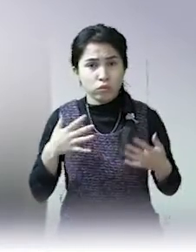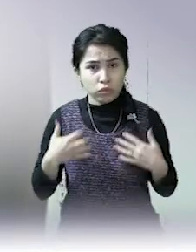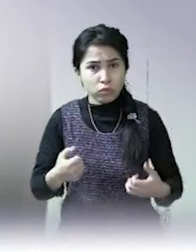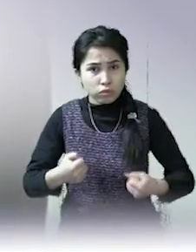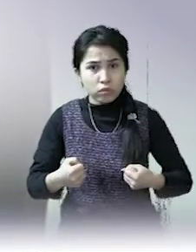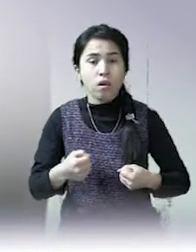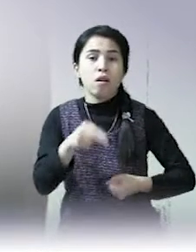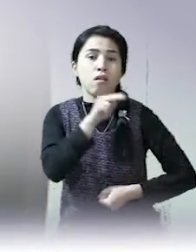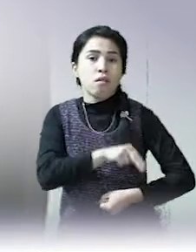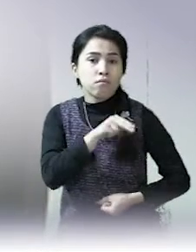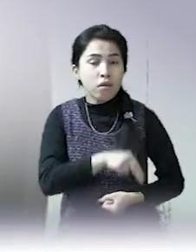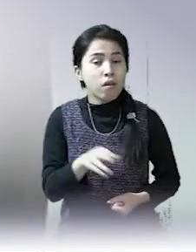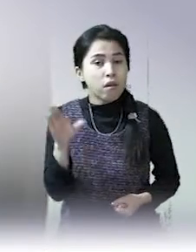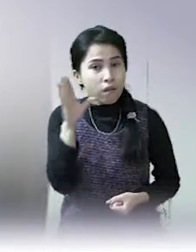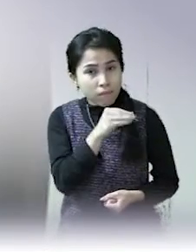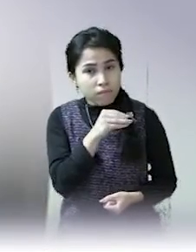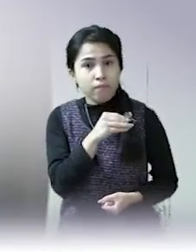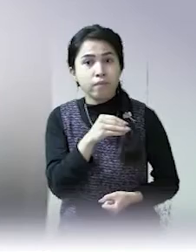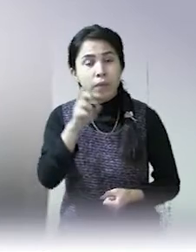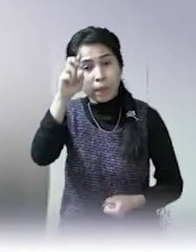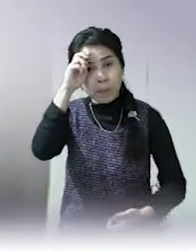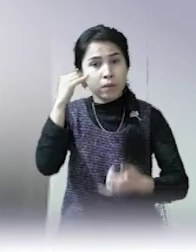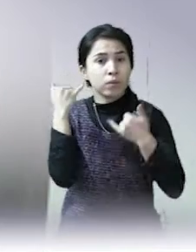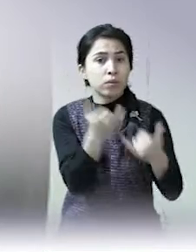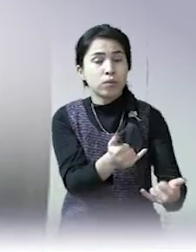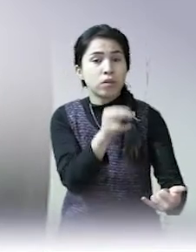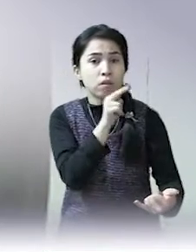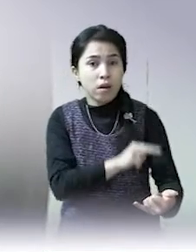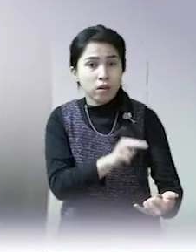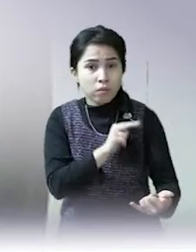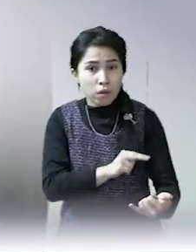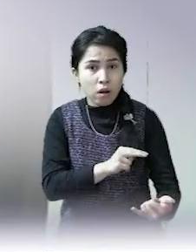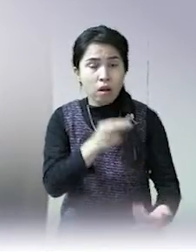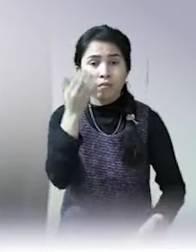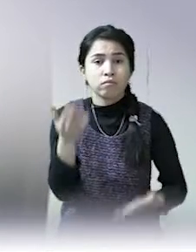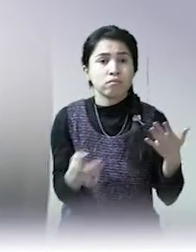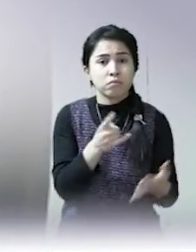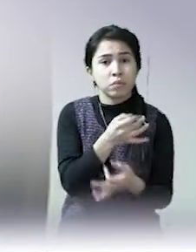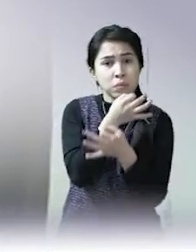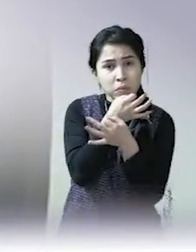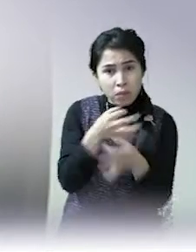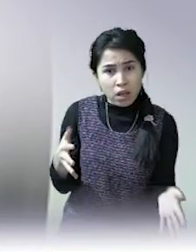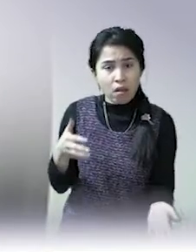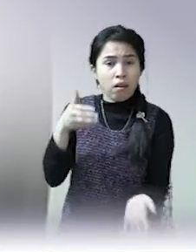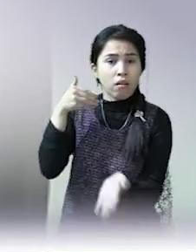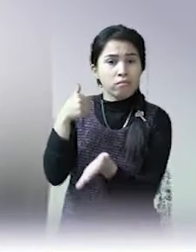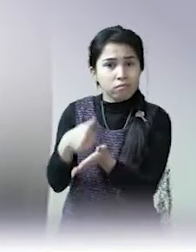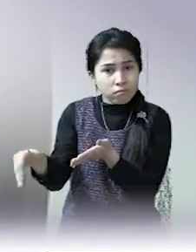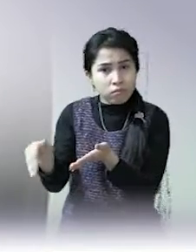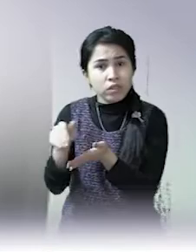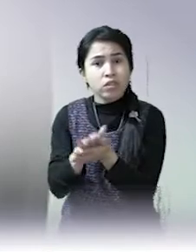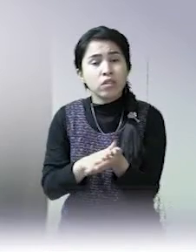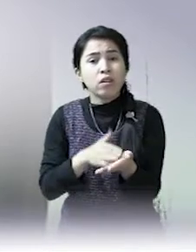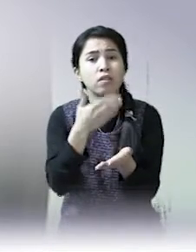онда қаржы төленеді. Егер де ол жерде қате болатын болса, болмаса дұрыс тәсіл пайдаланбаса,